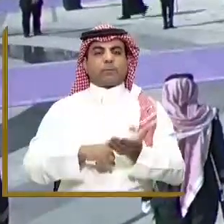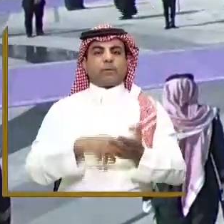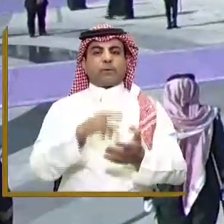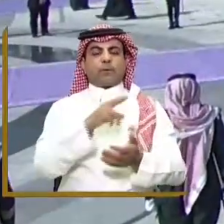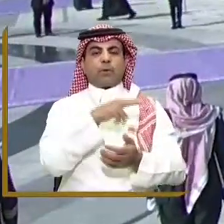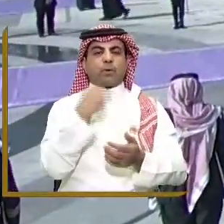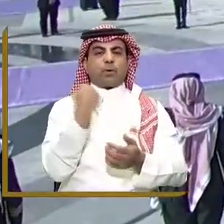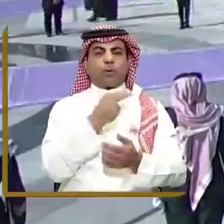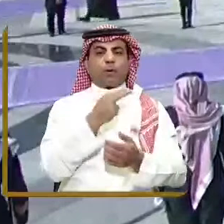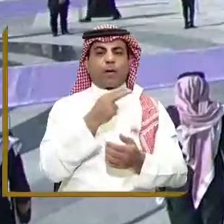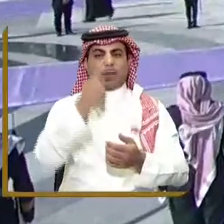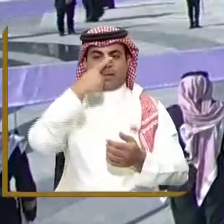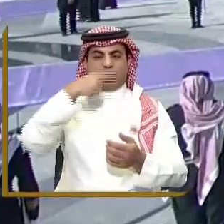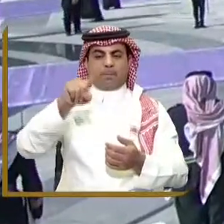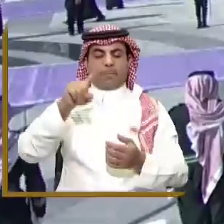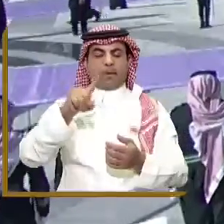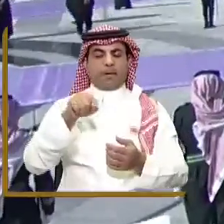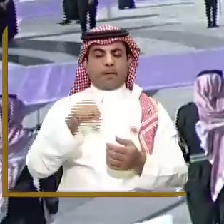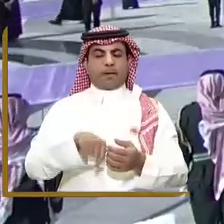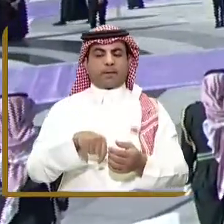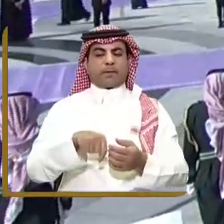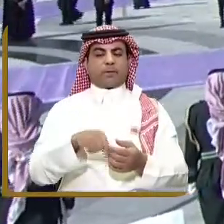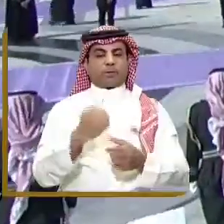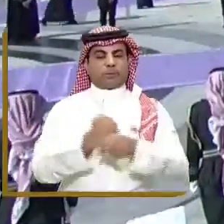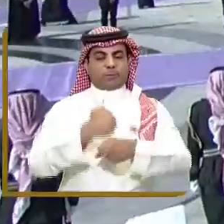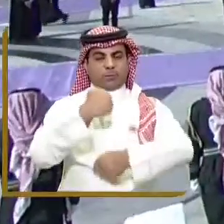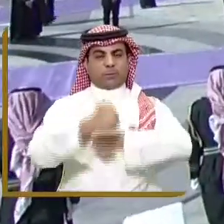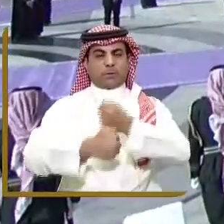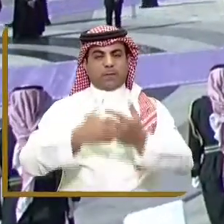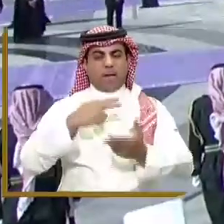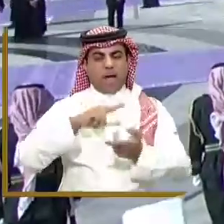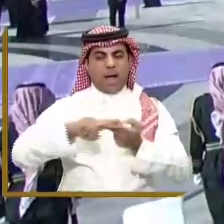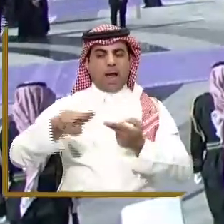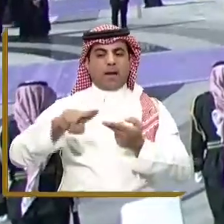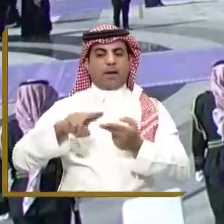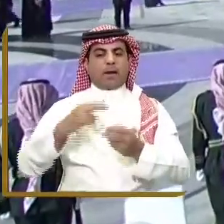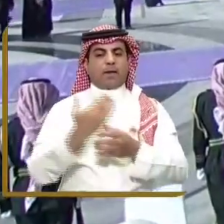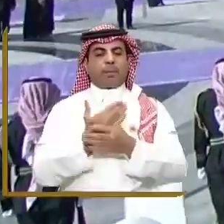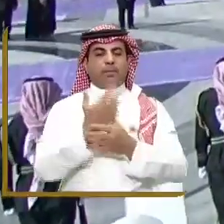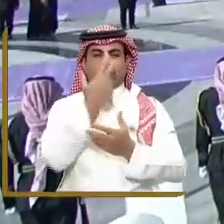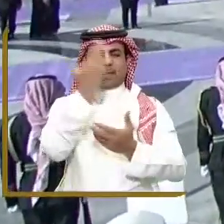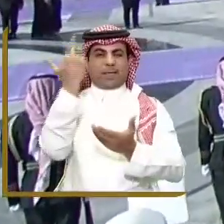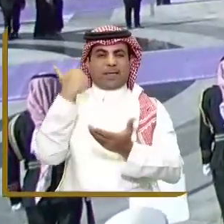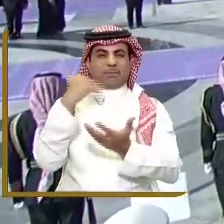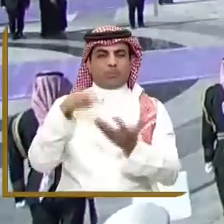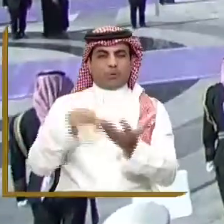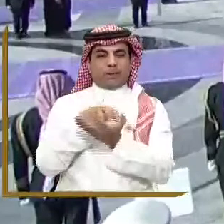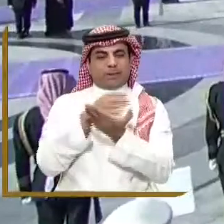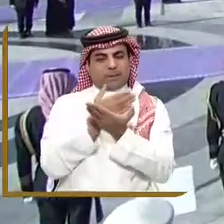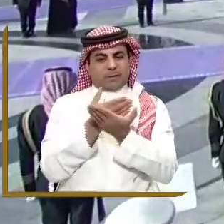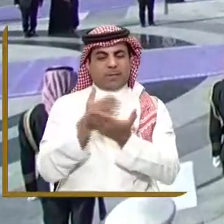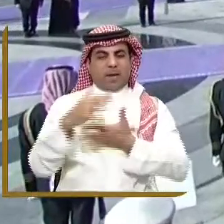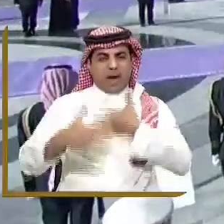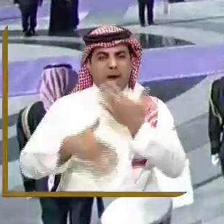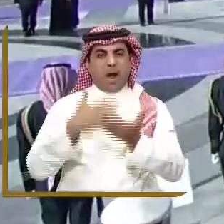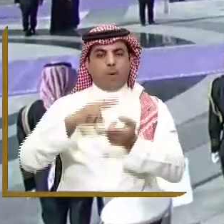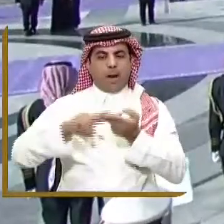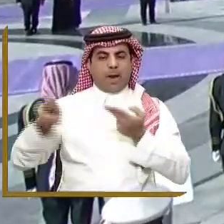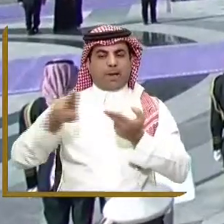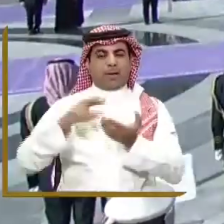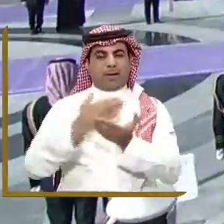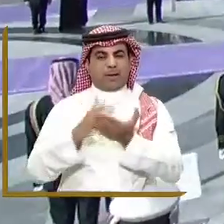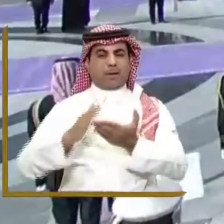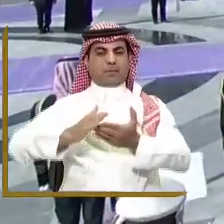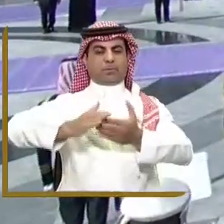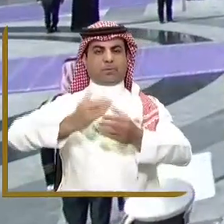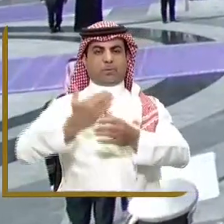1989 ميلادية وعام 1990. كما أكد أن الحكومة التايلاندية بذلت جهودا كبيرة في